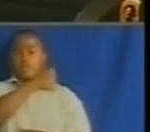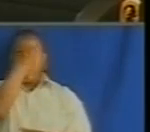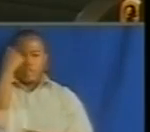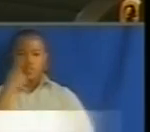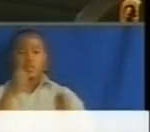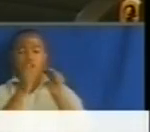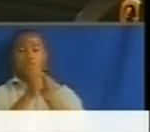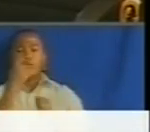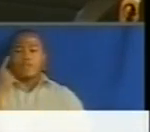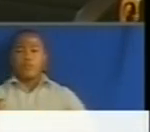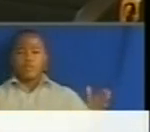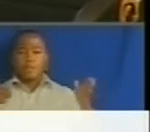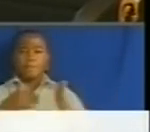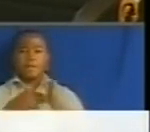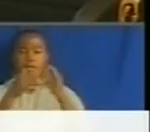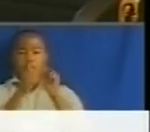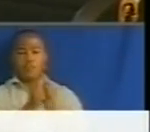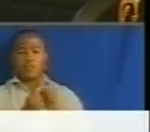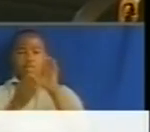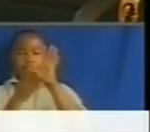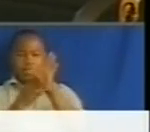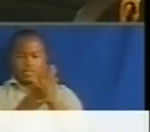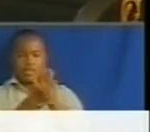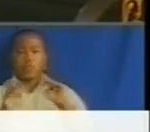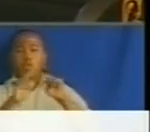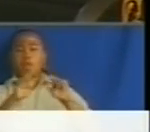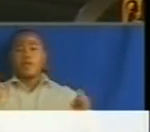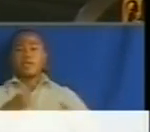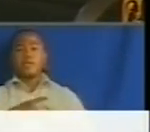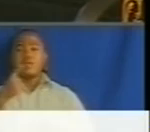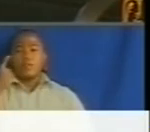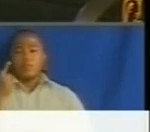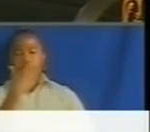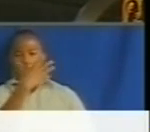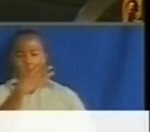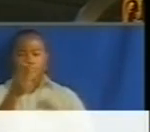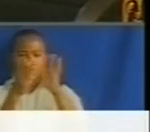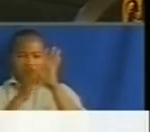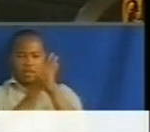kwa ibara 158 hadi ibara ya